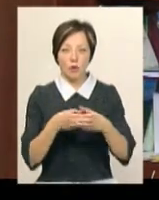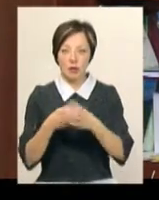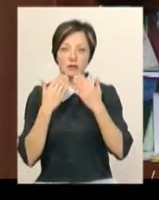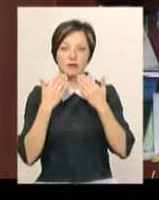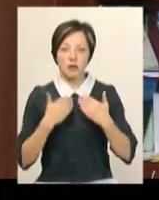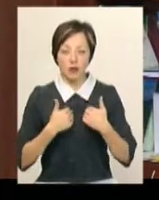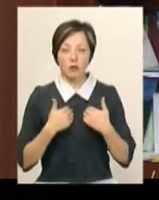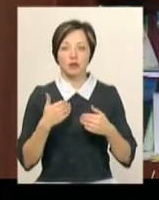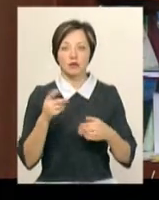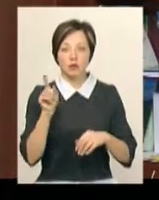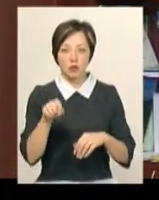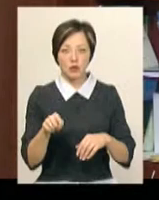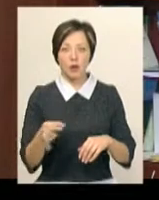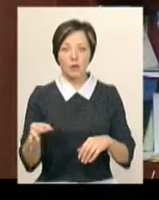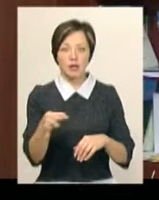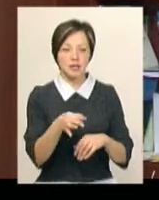звертаються, тоді